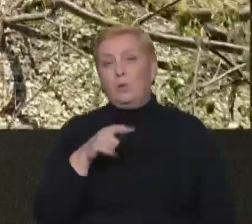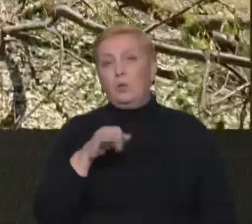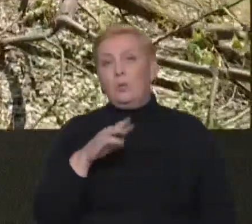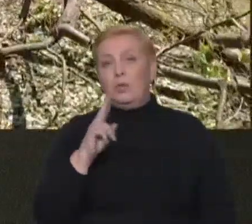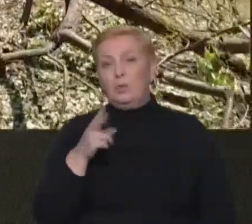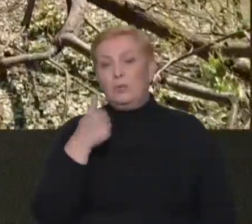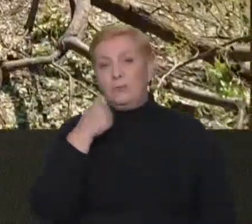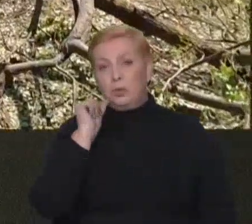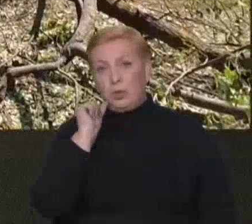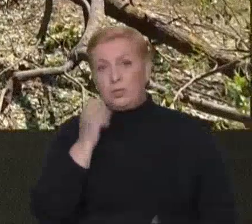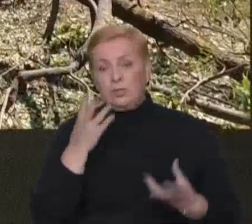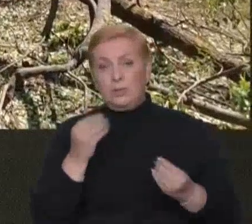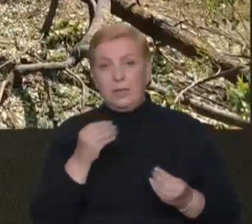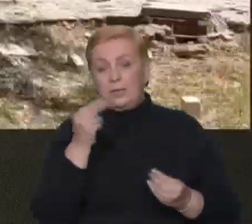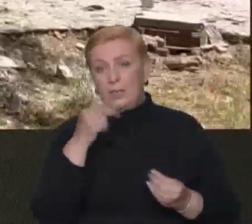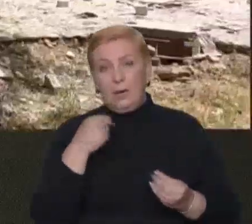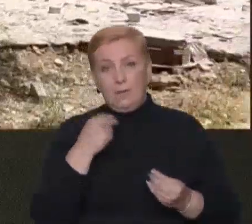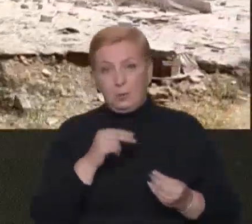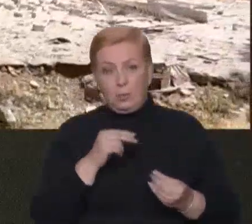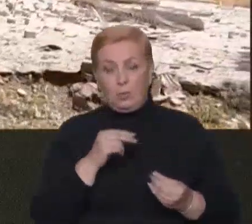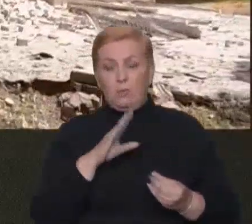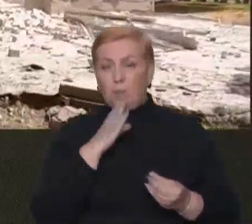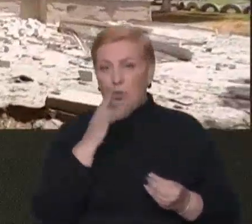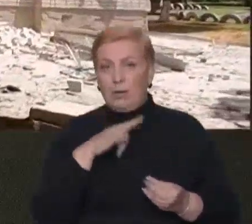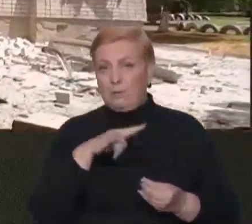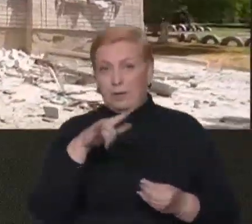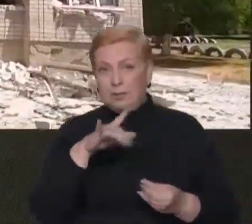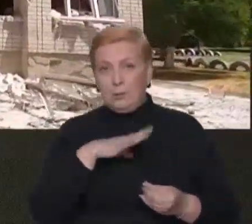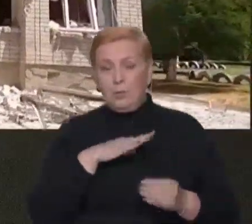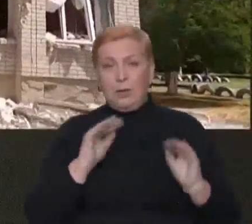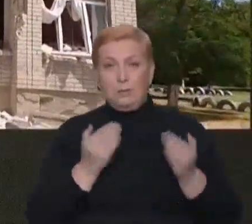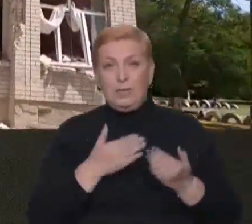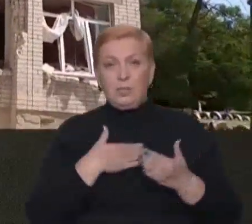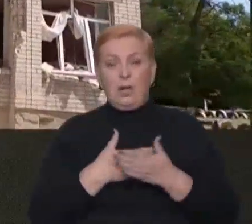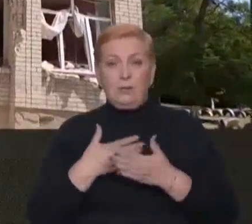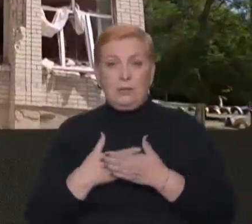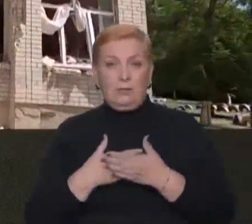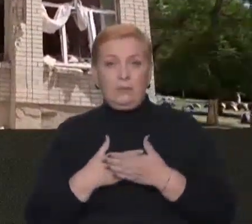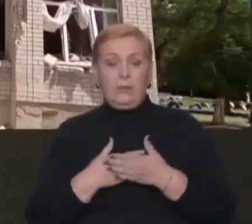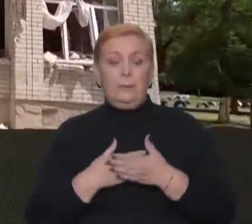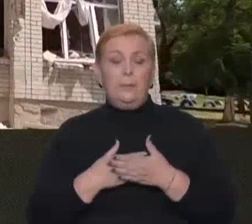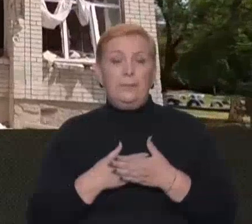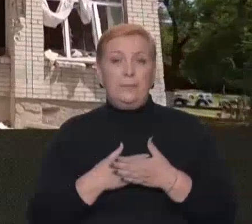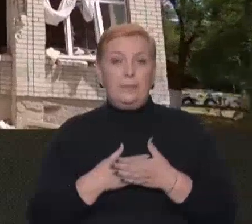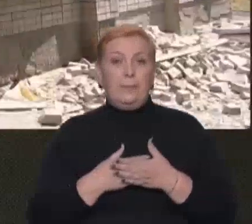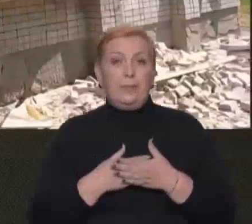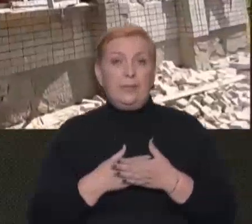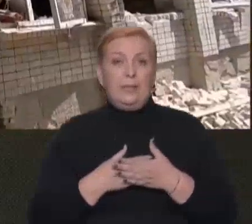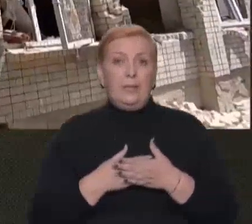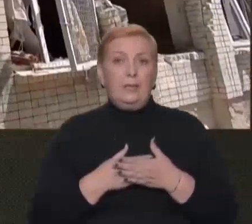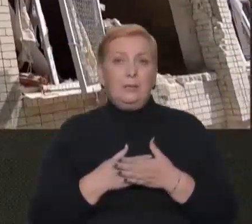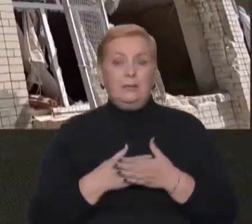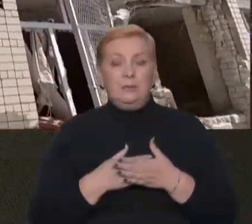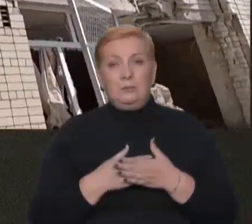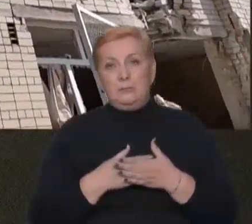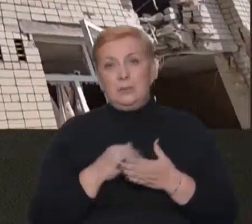мало активности слава Богу вороже авиации и скав було слава